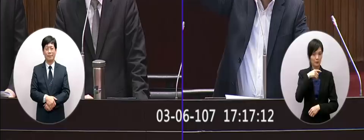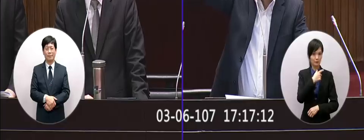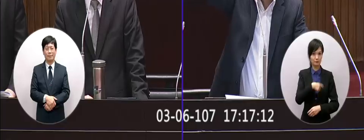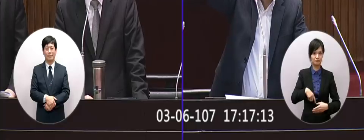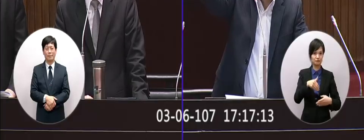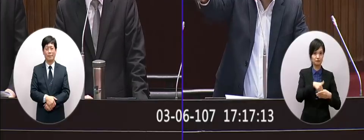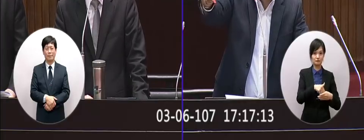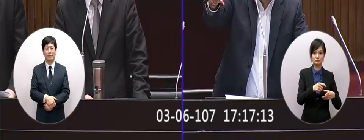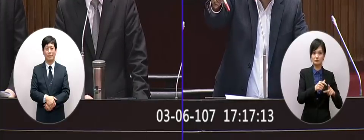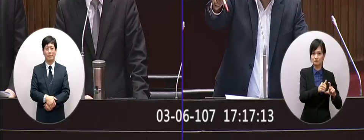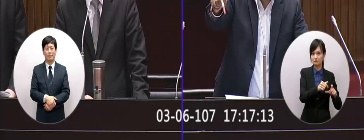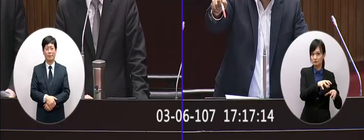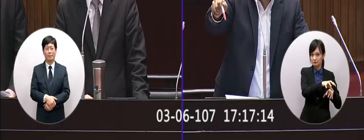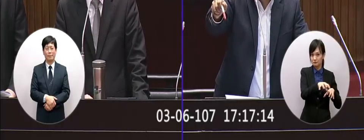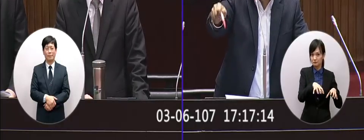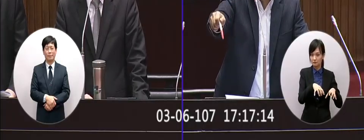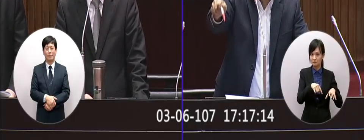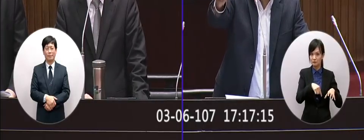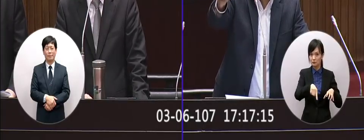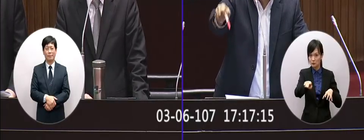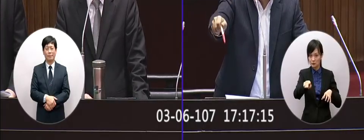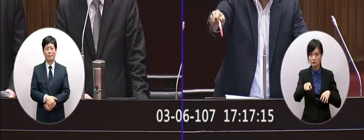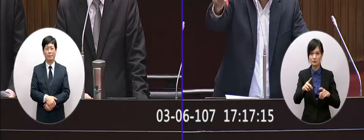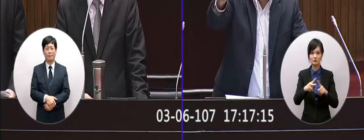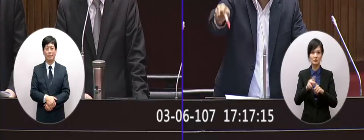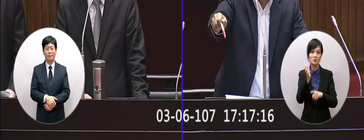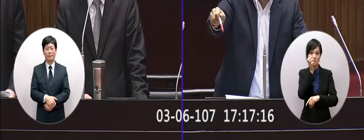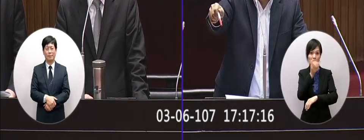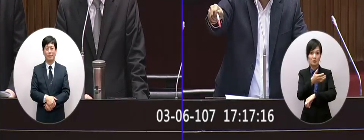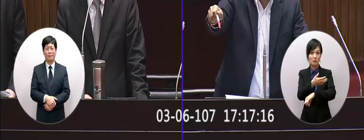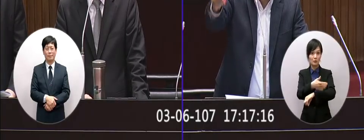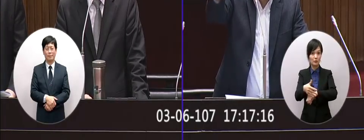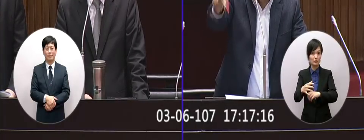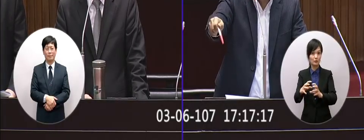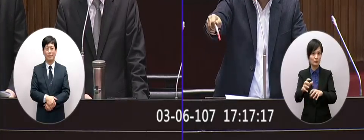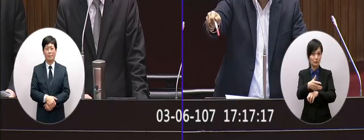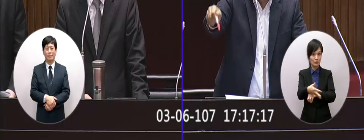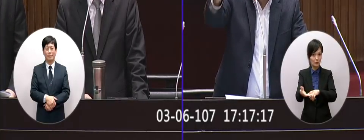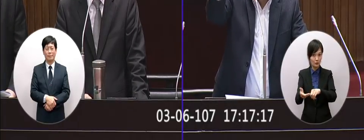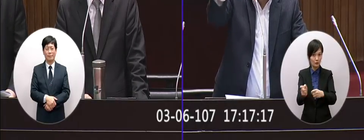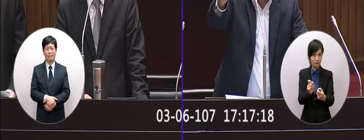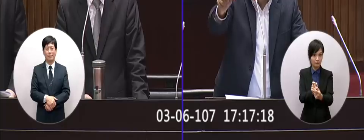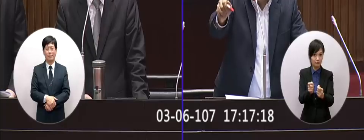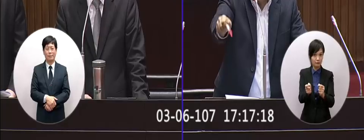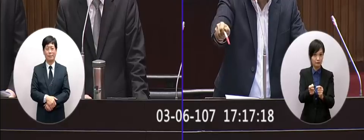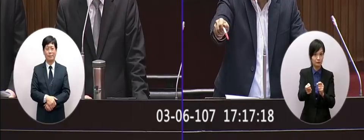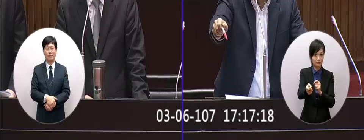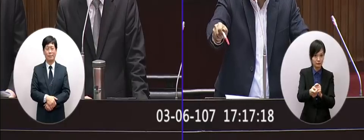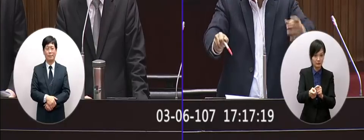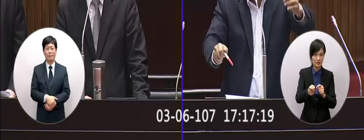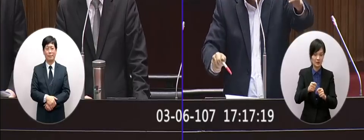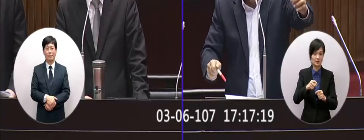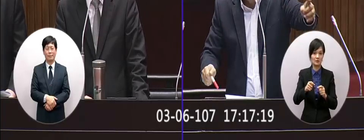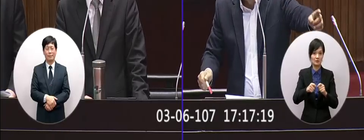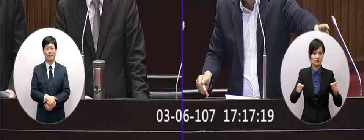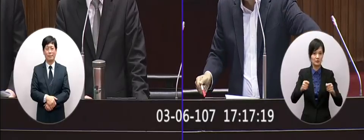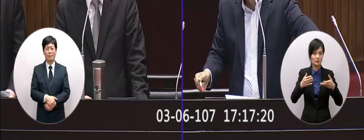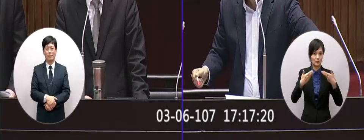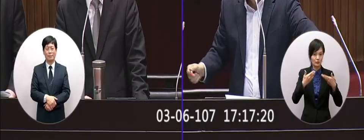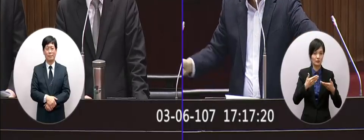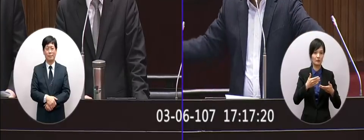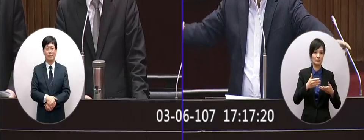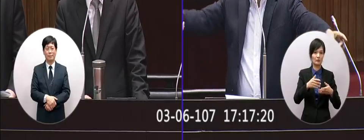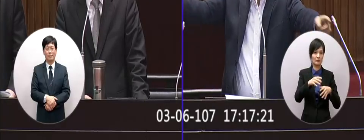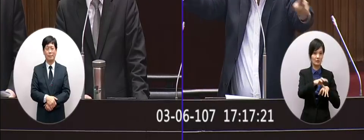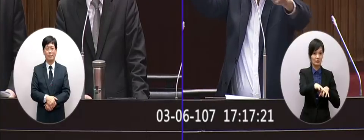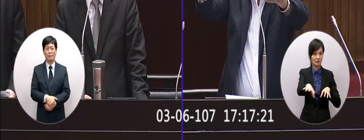港，你去到小琉球，啊，你为嘉东、南边、枋寮、茶城、啊恒春，啊去到温